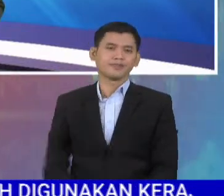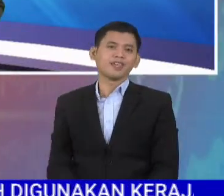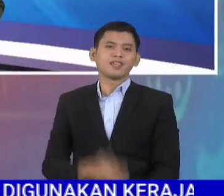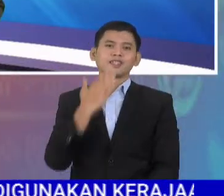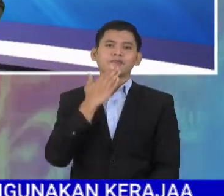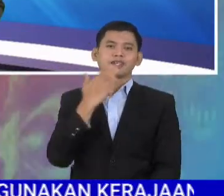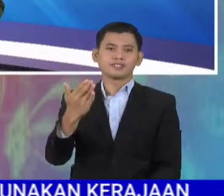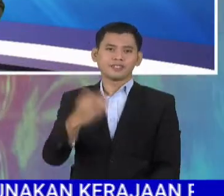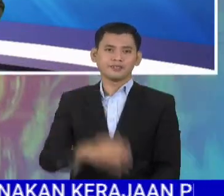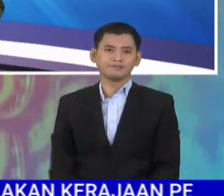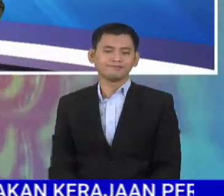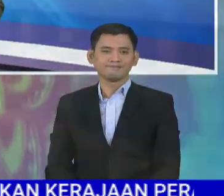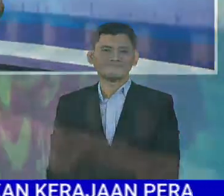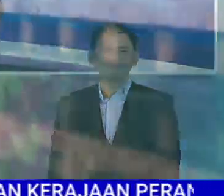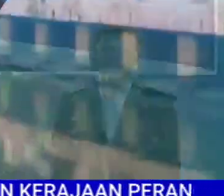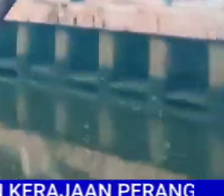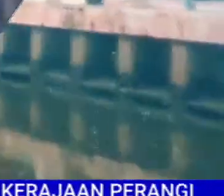terima kasih wall-e